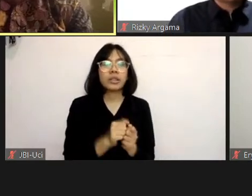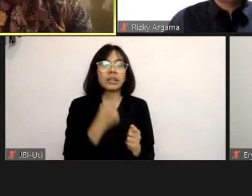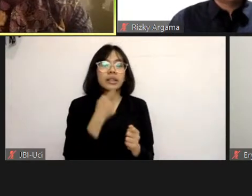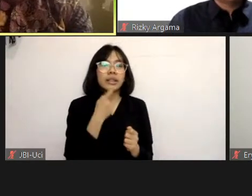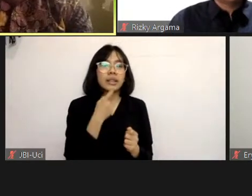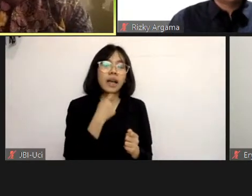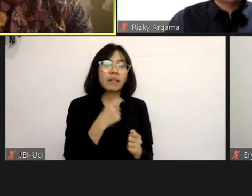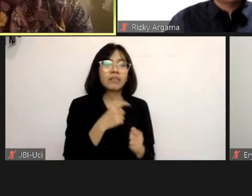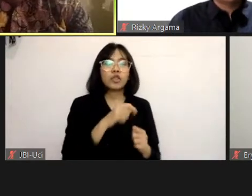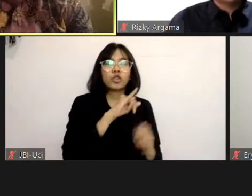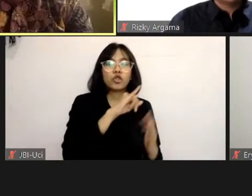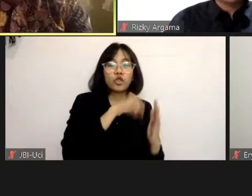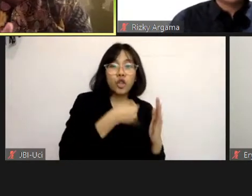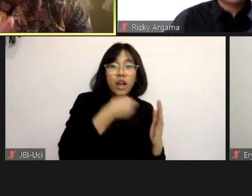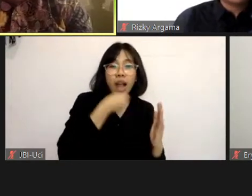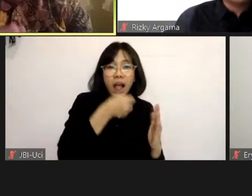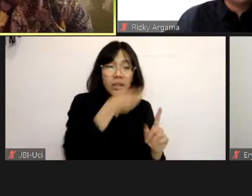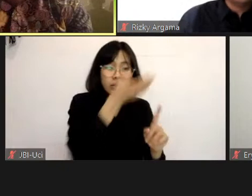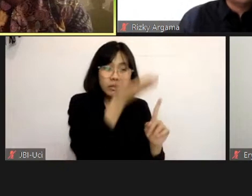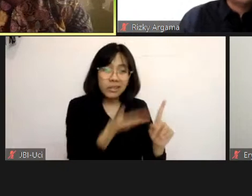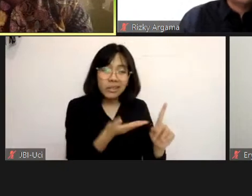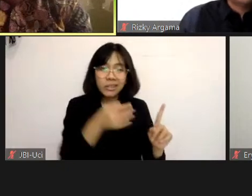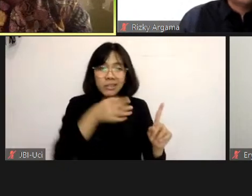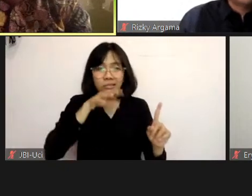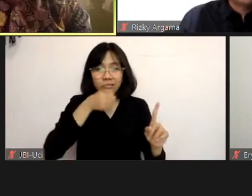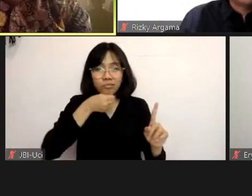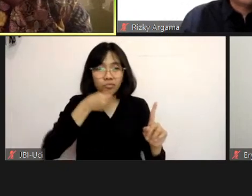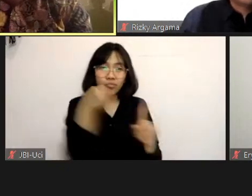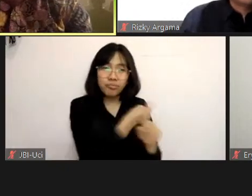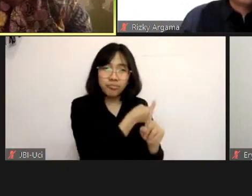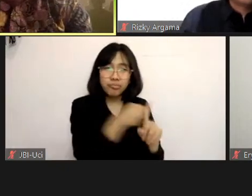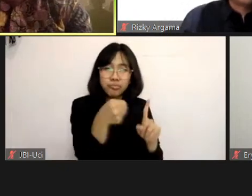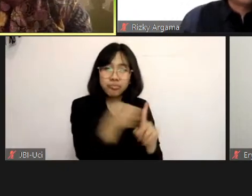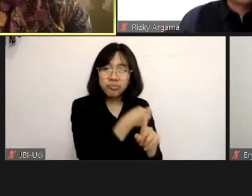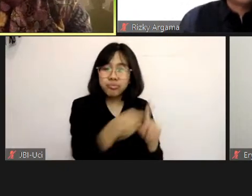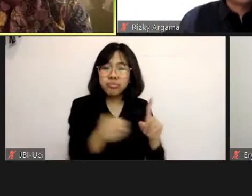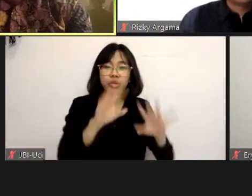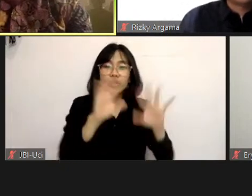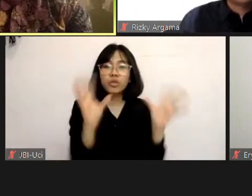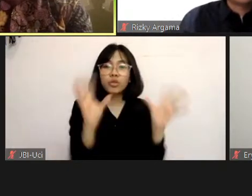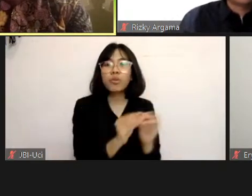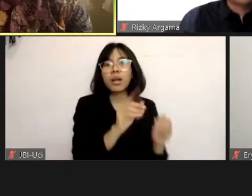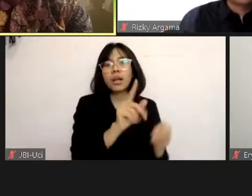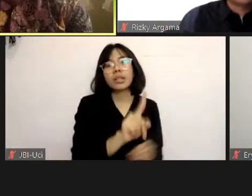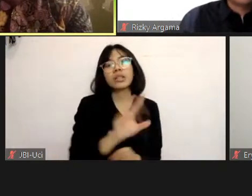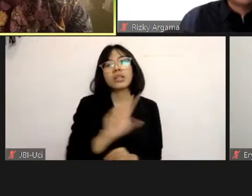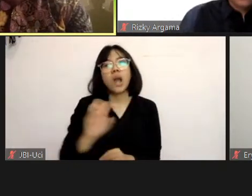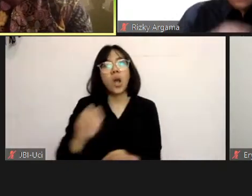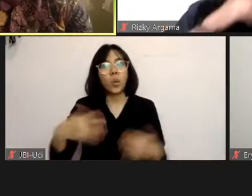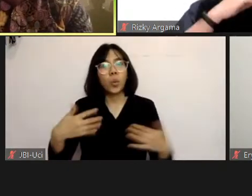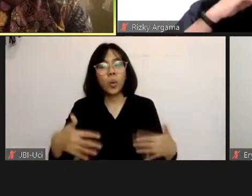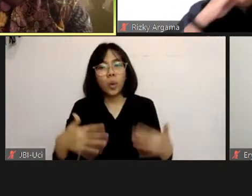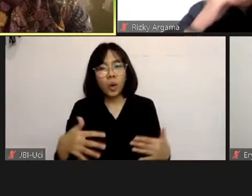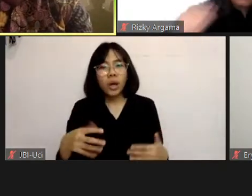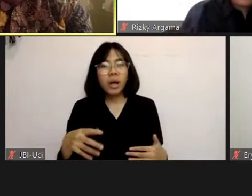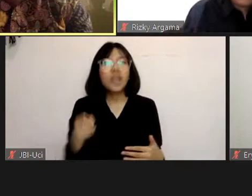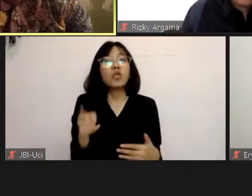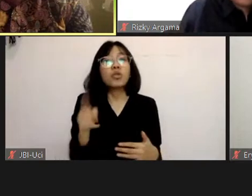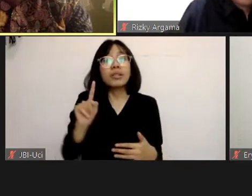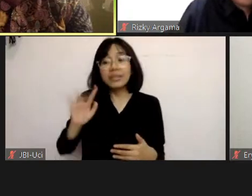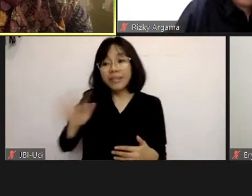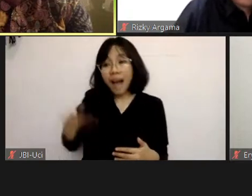jurnalis. Hanya dalam tahun ini saja ya. Jadi itu angka yang saya rasa memperlihatkan bahwa